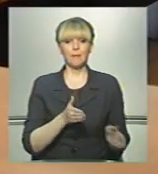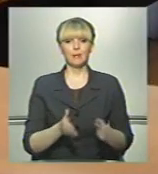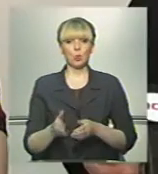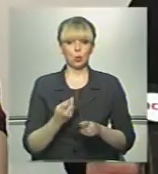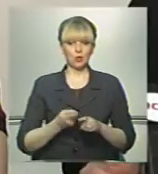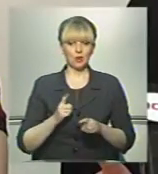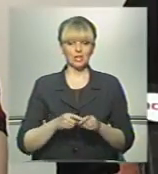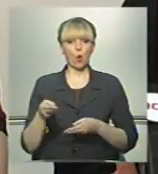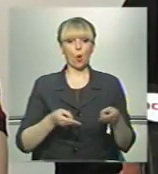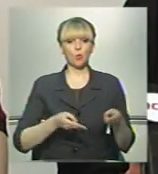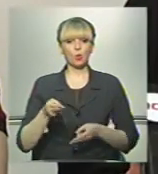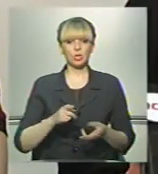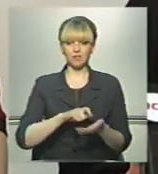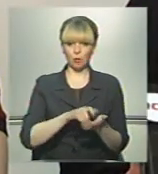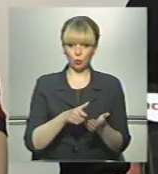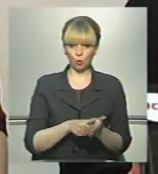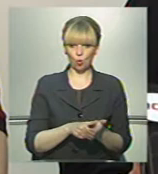це операційного блоку